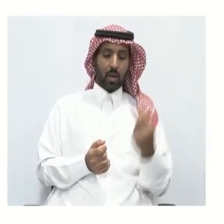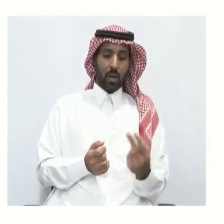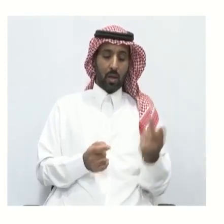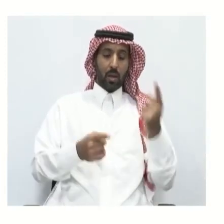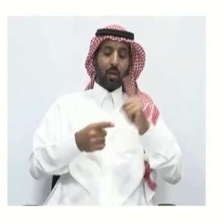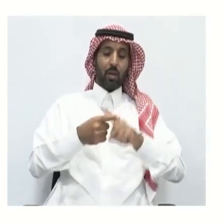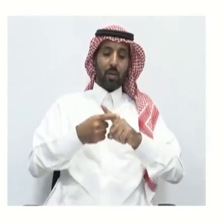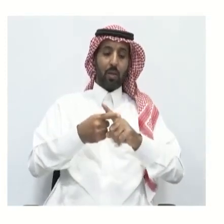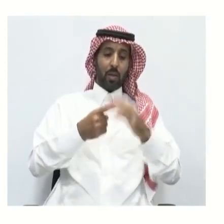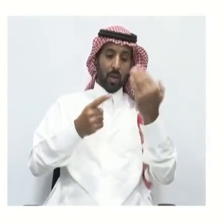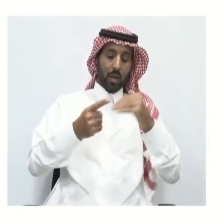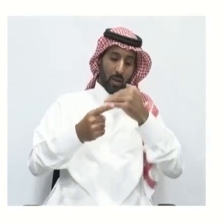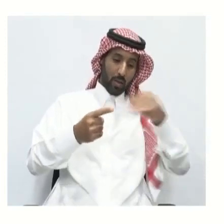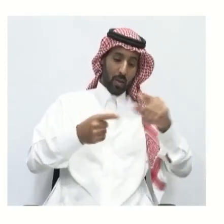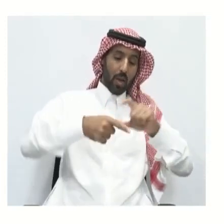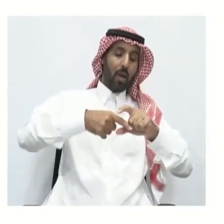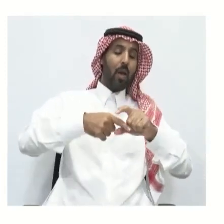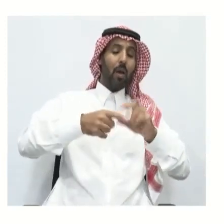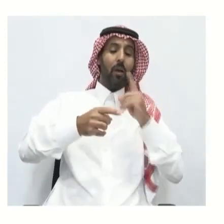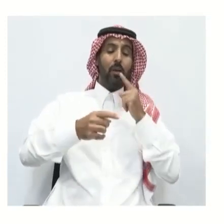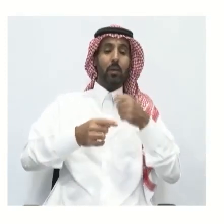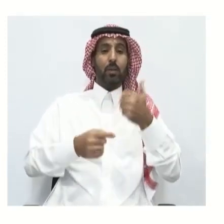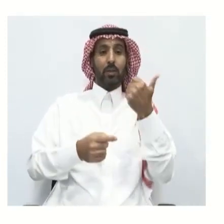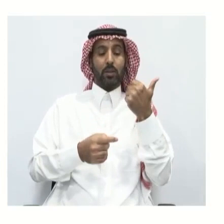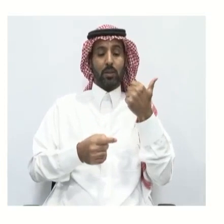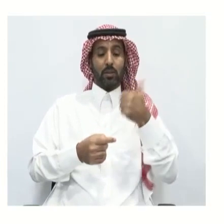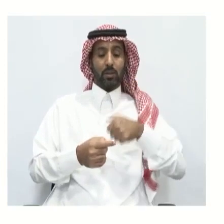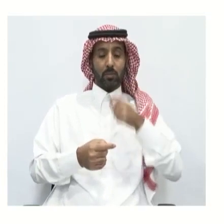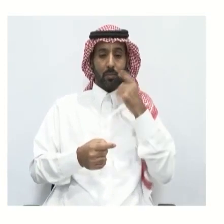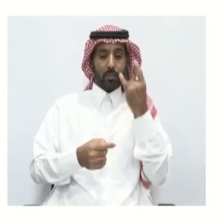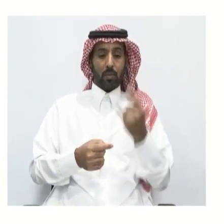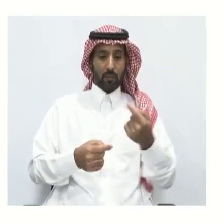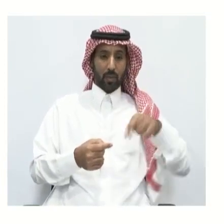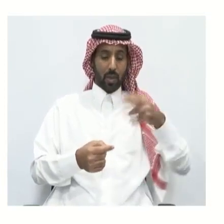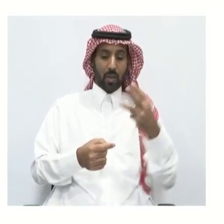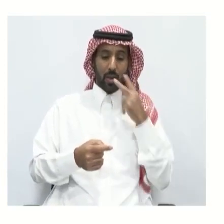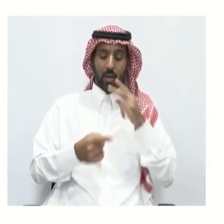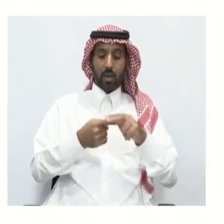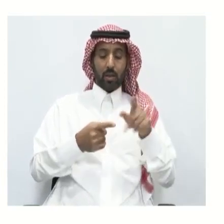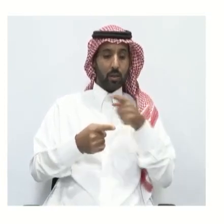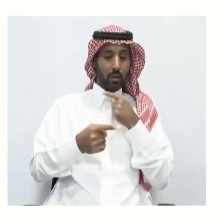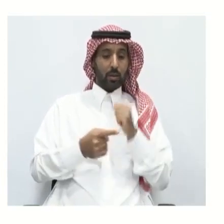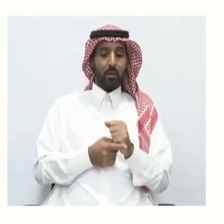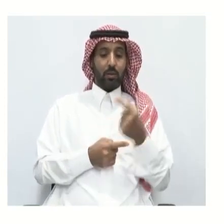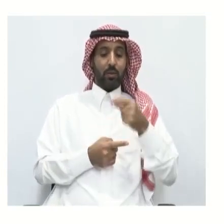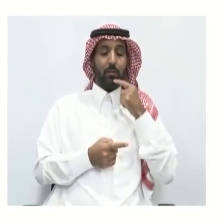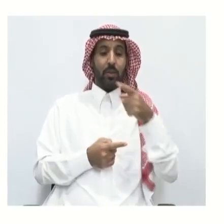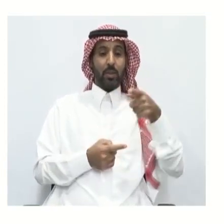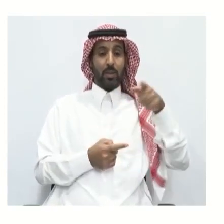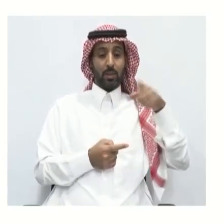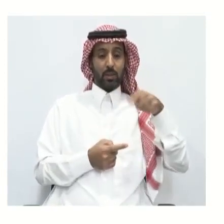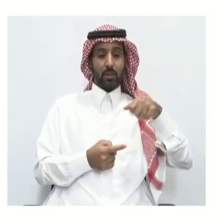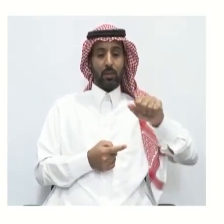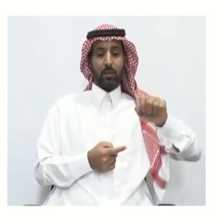مئه ثم نستخرجها نضربها سيعطيني 84.48 نسبه